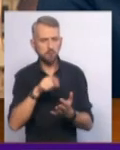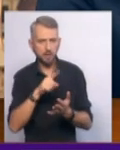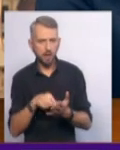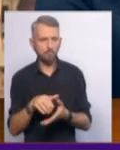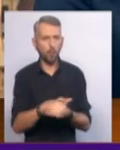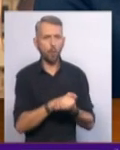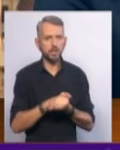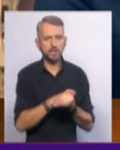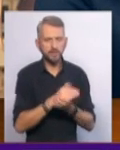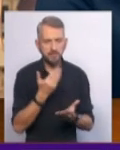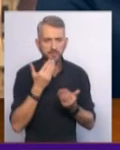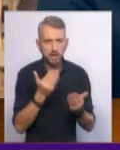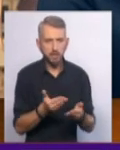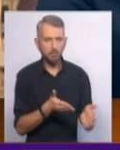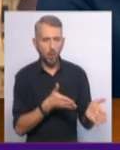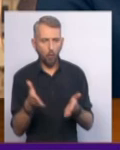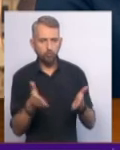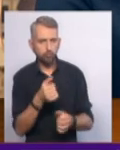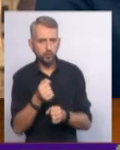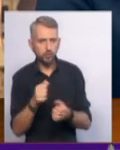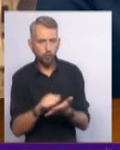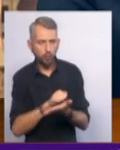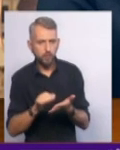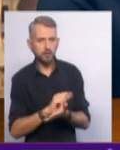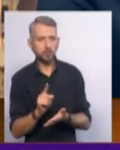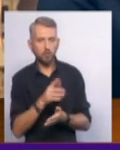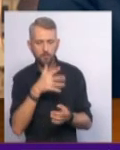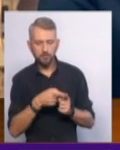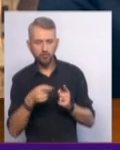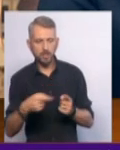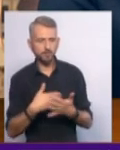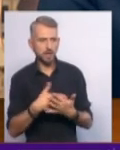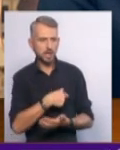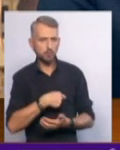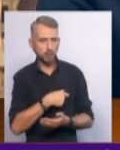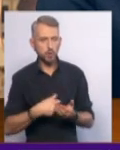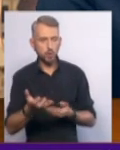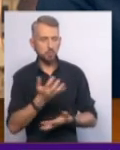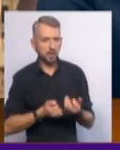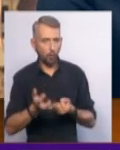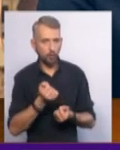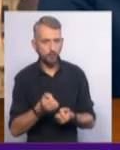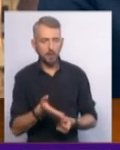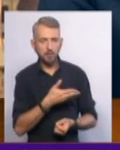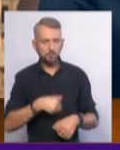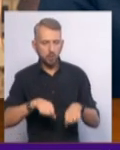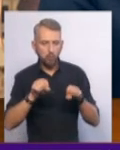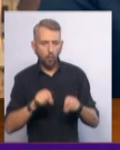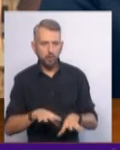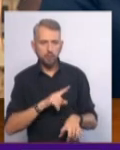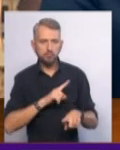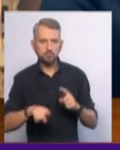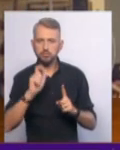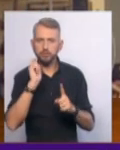колективними зверненнями, готують вже документи для того, щоб під час, наприклад, депутатського прийому, ми вже могли вже оперативно